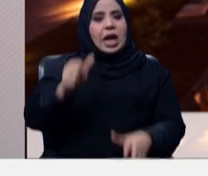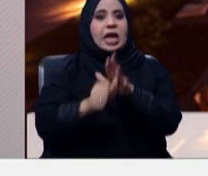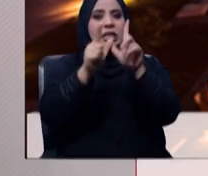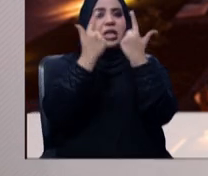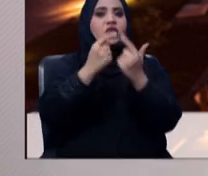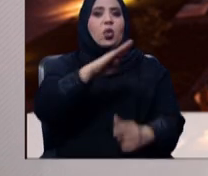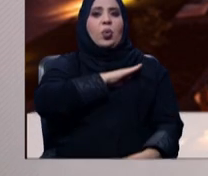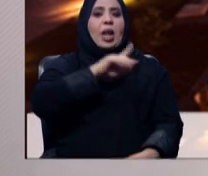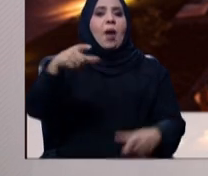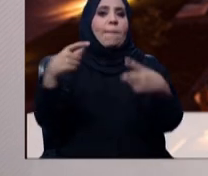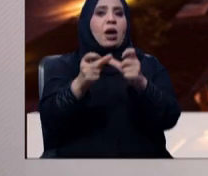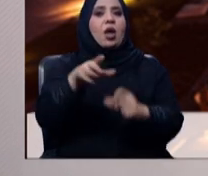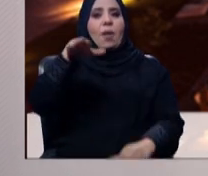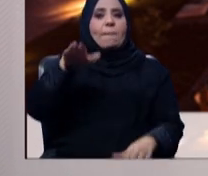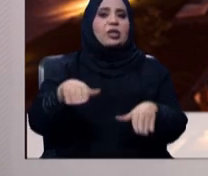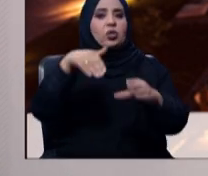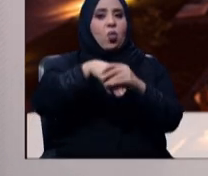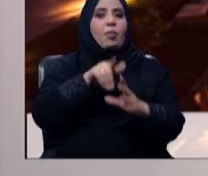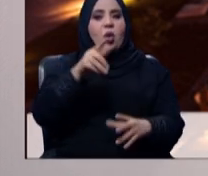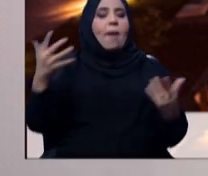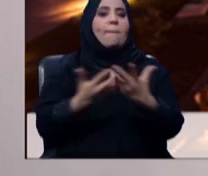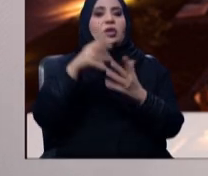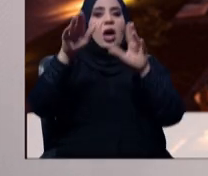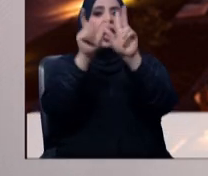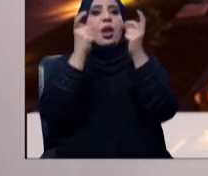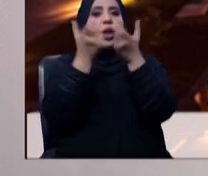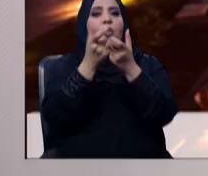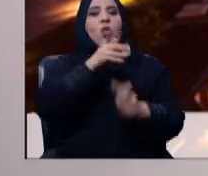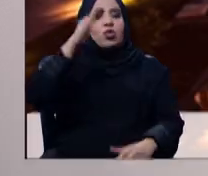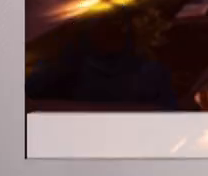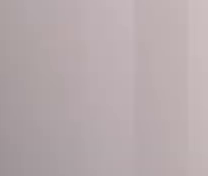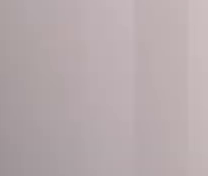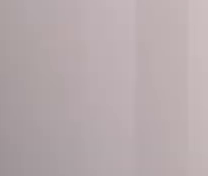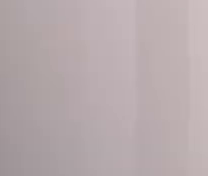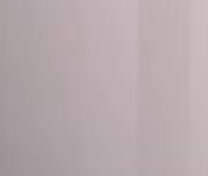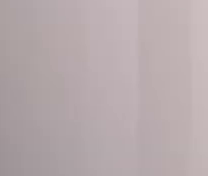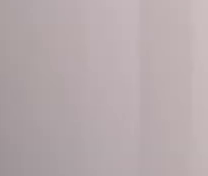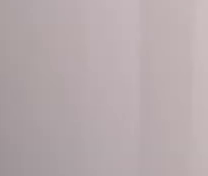الخارجية والدفاع والأمن الوطني بمجلس النواب والمشارك في الندوة، شكرا جزيلا لك.